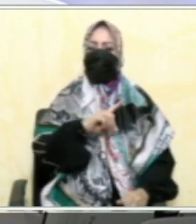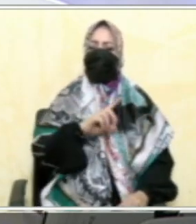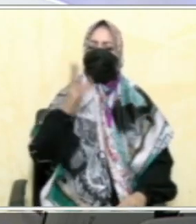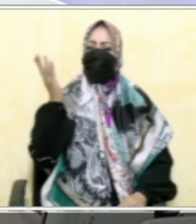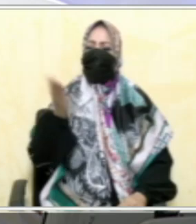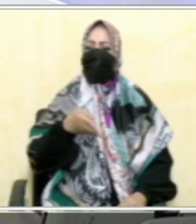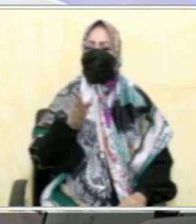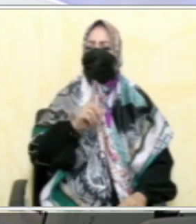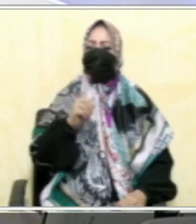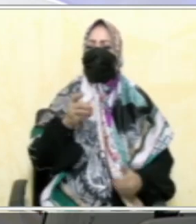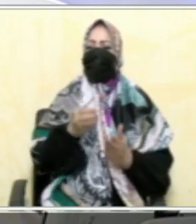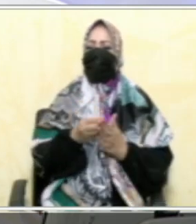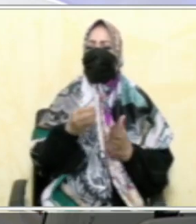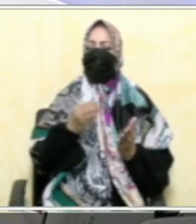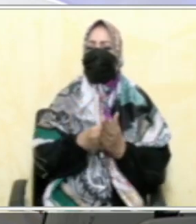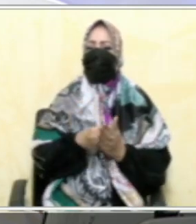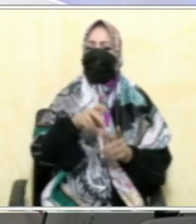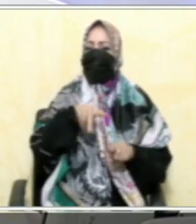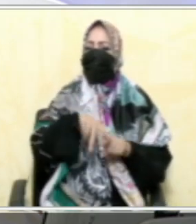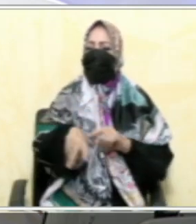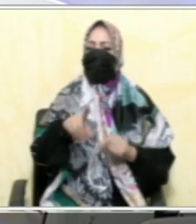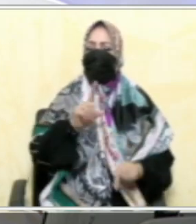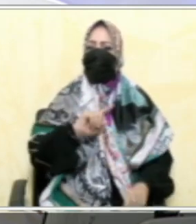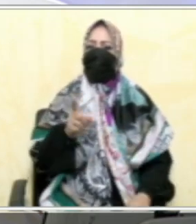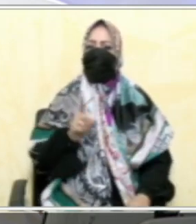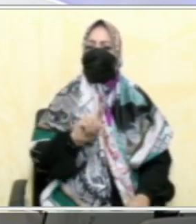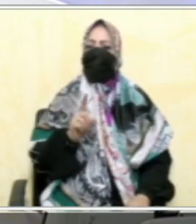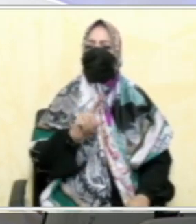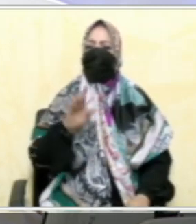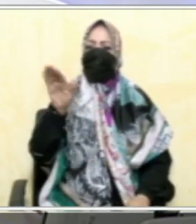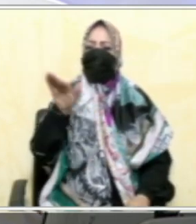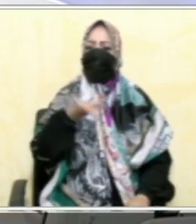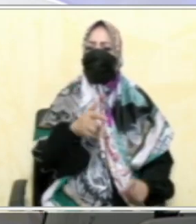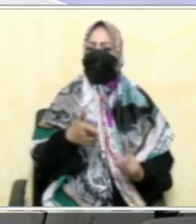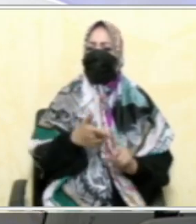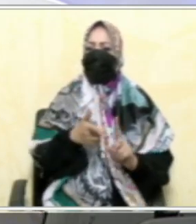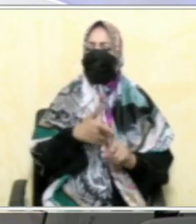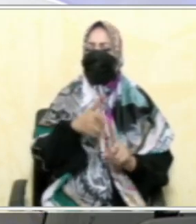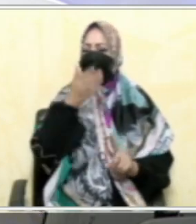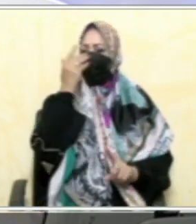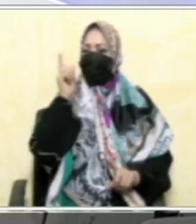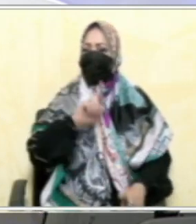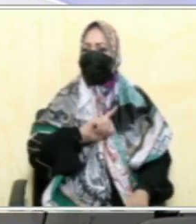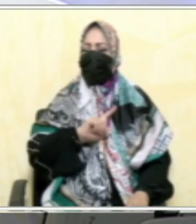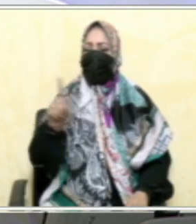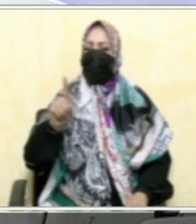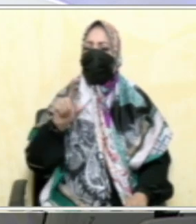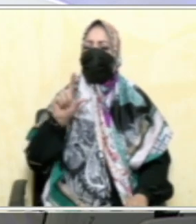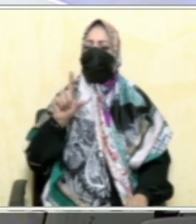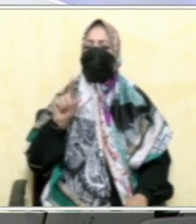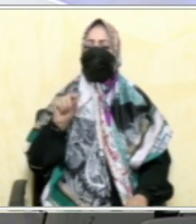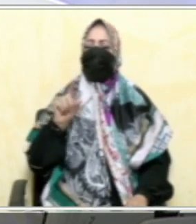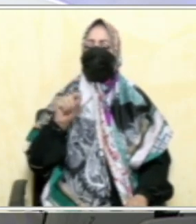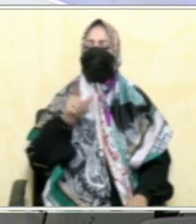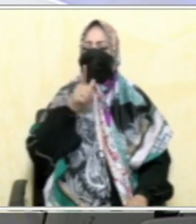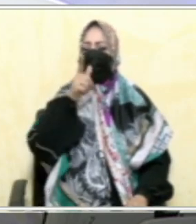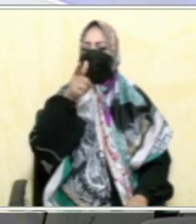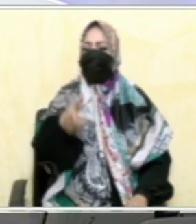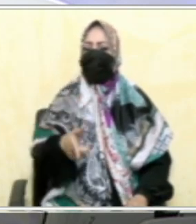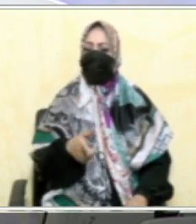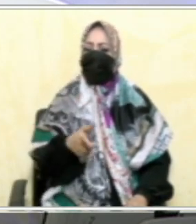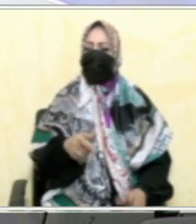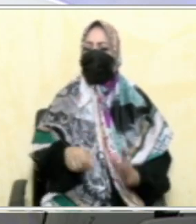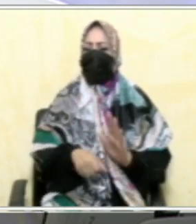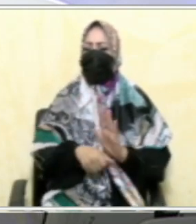وبالتالي فأقول هذا الأمر ليس جديداً، نعم هناك المحاباة من المدرسين من قديم، ولكن هذا الأمر